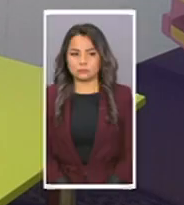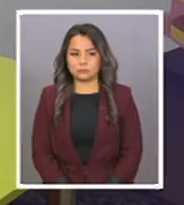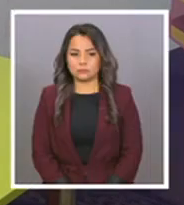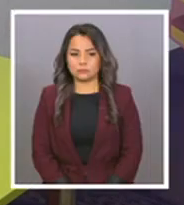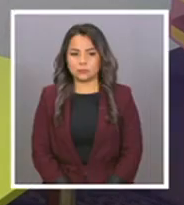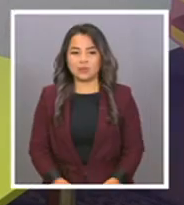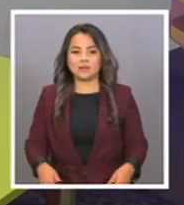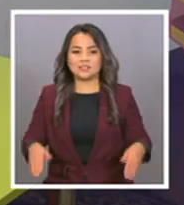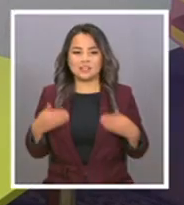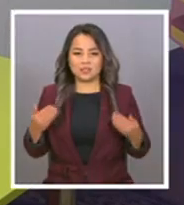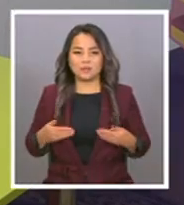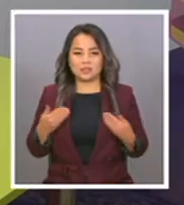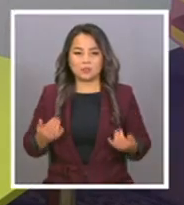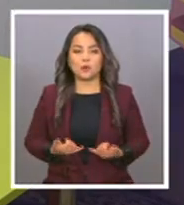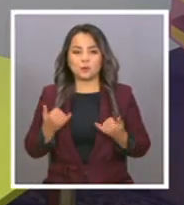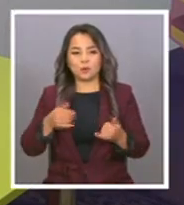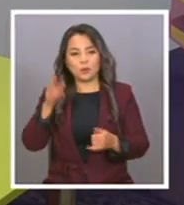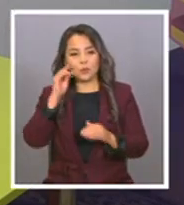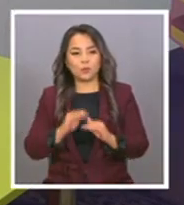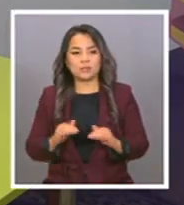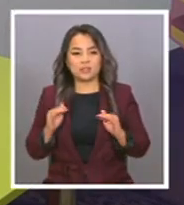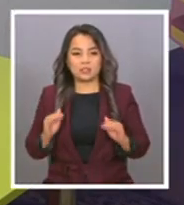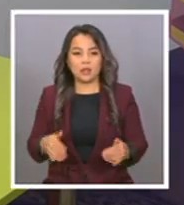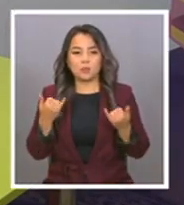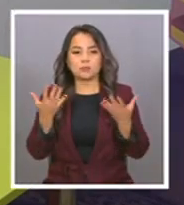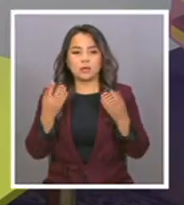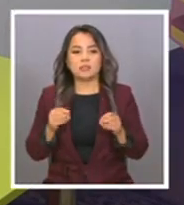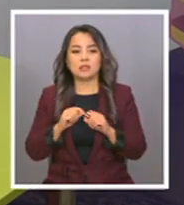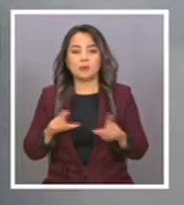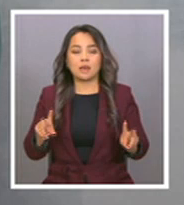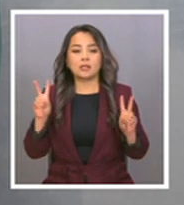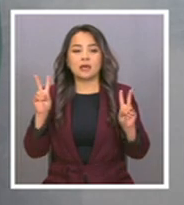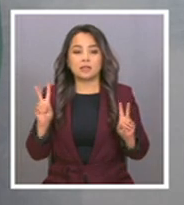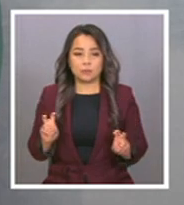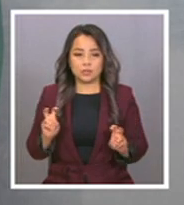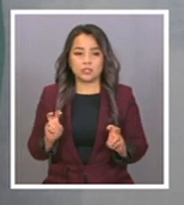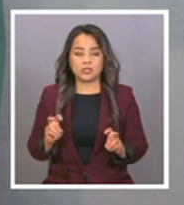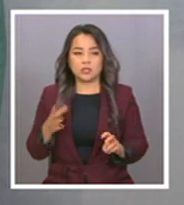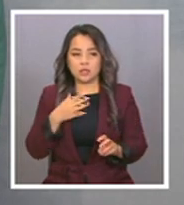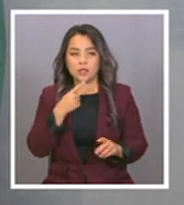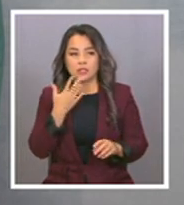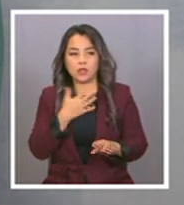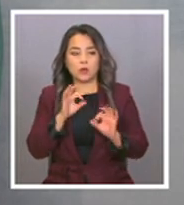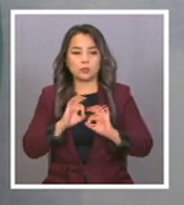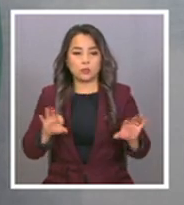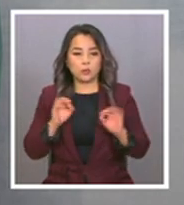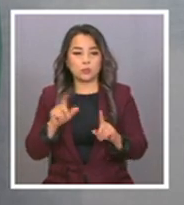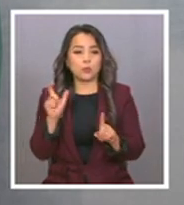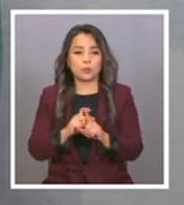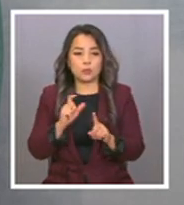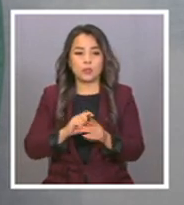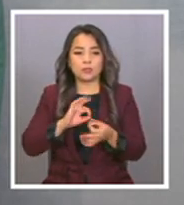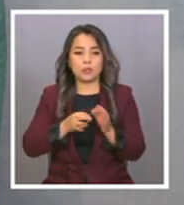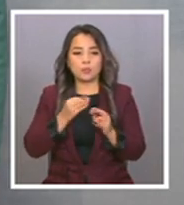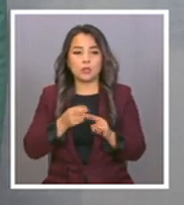Сәлеметсіздер ме, құрметті оқушылар! Бүгінгі сабақтың тақырыбы – шешендік сөздер, Майқы бейдің